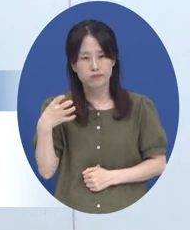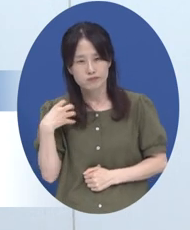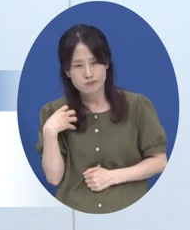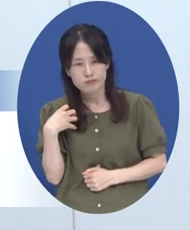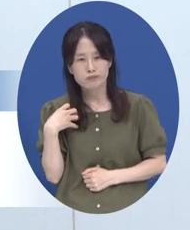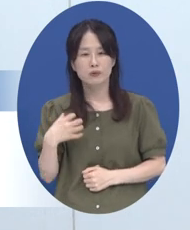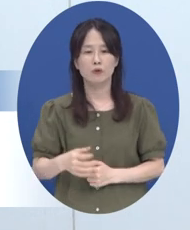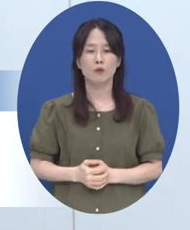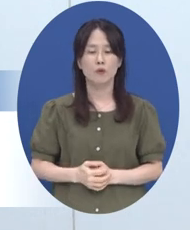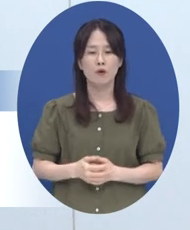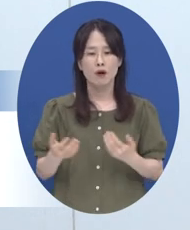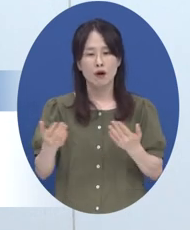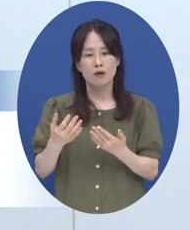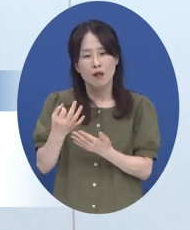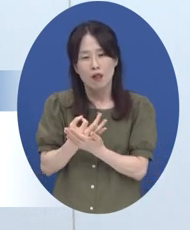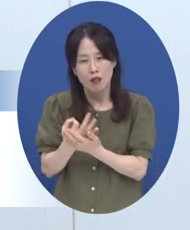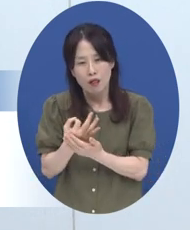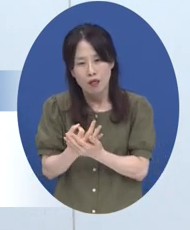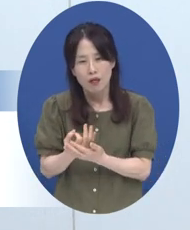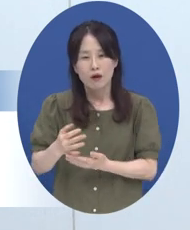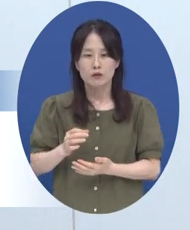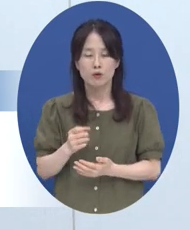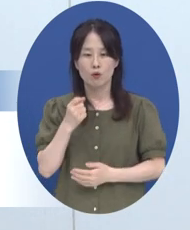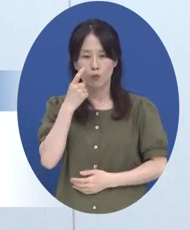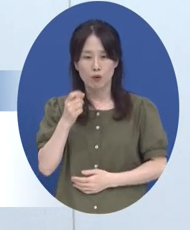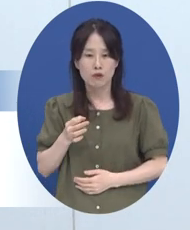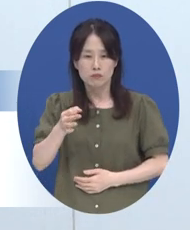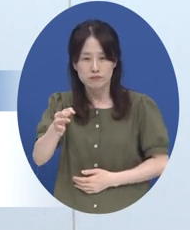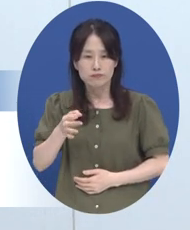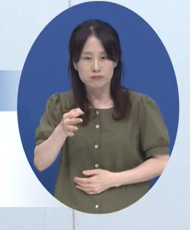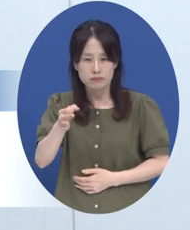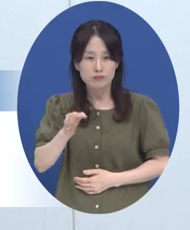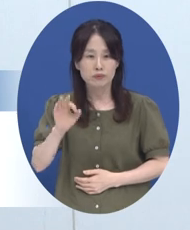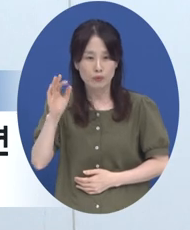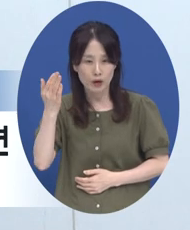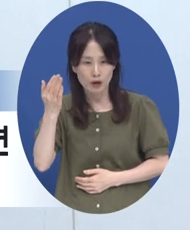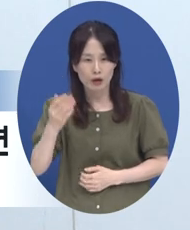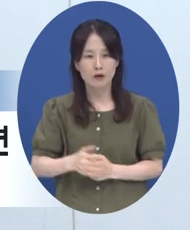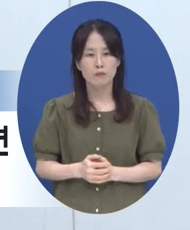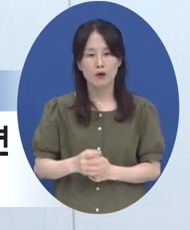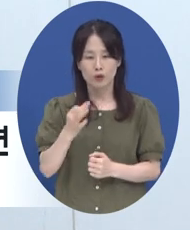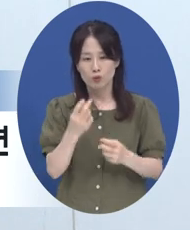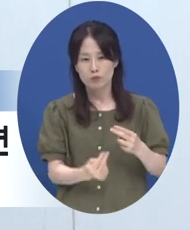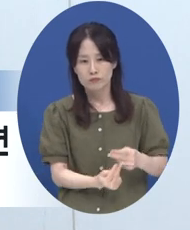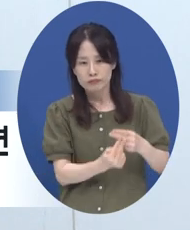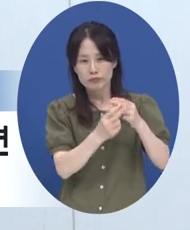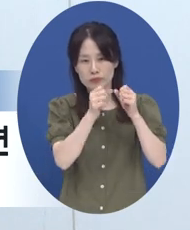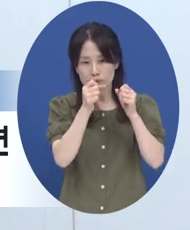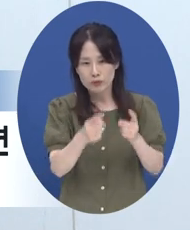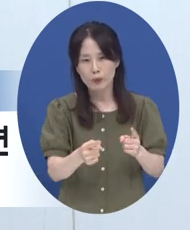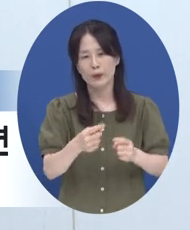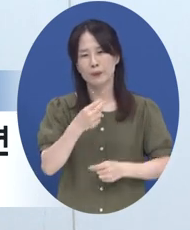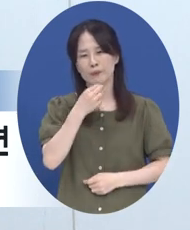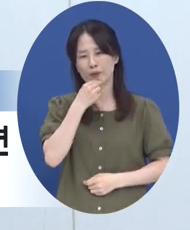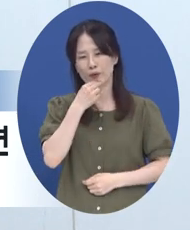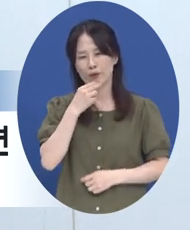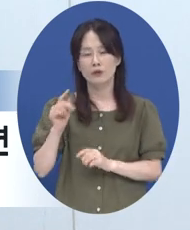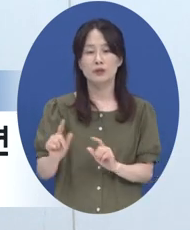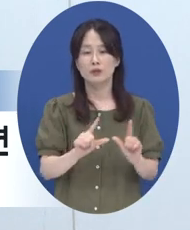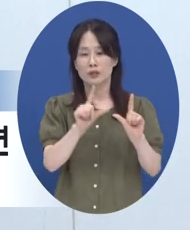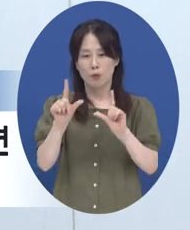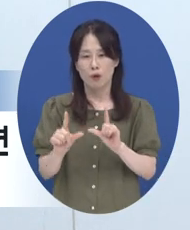부동 커 썼고 이를 아무래도 음 월세를 부담 하다보면 돈에 모을 수 있는 기회에 자체가 없어가지고